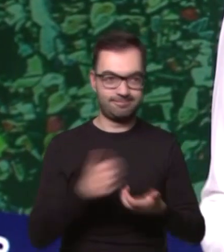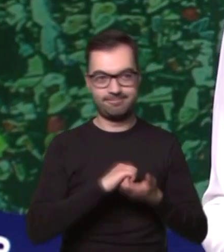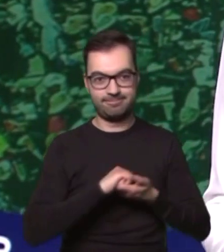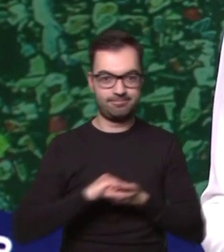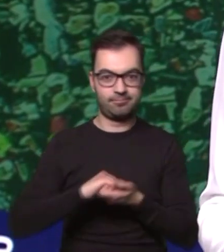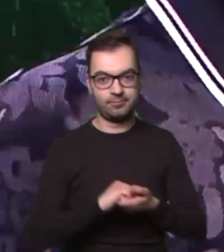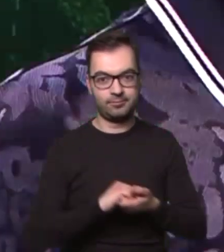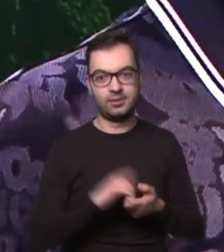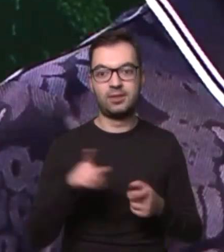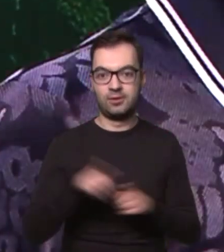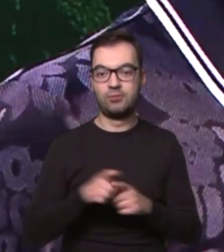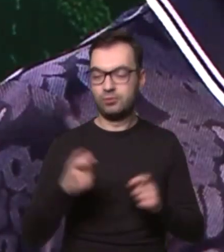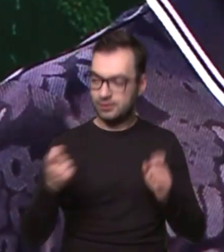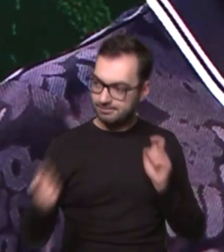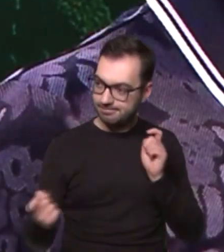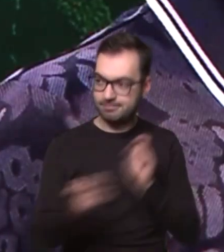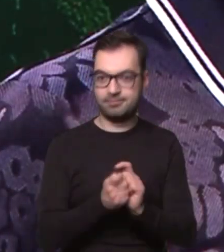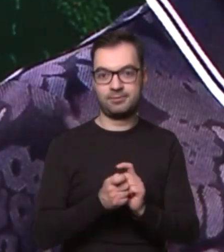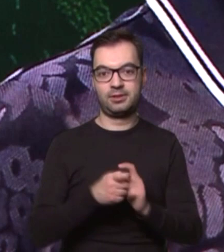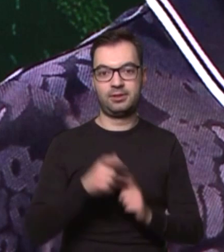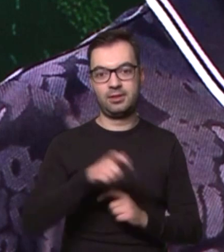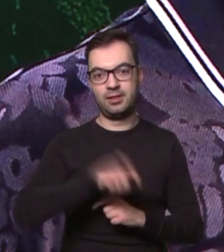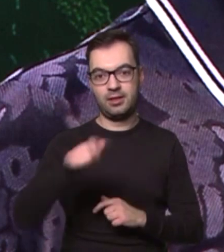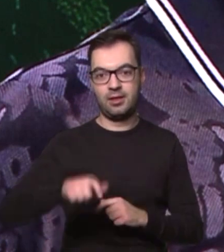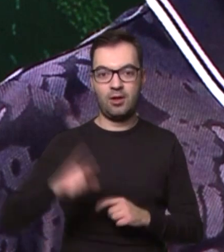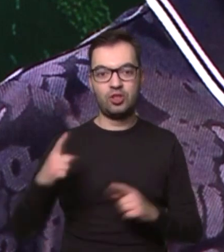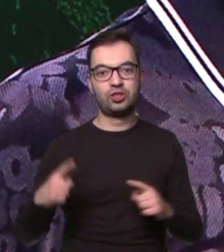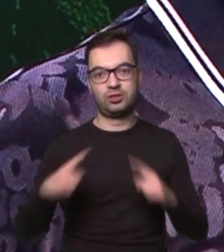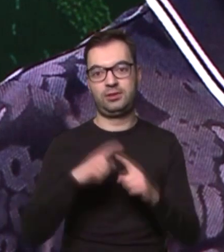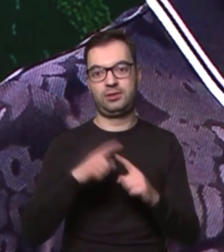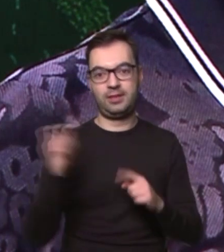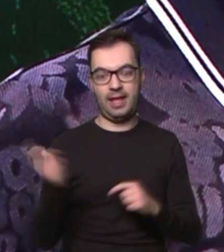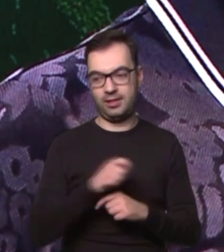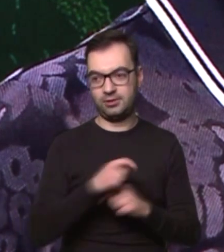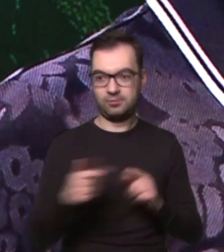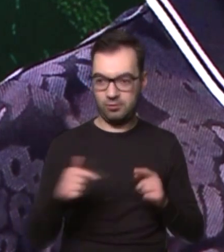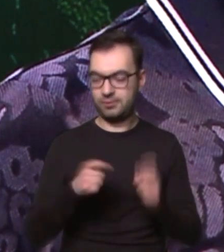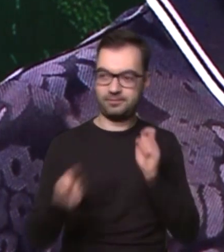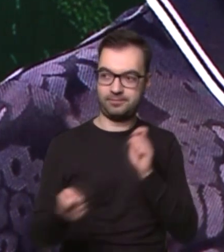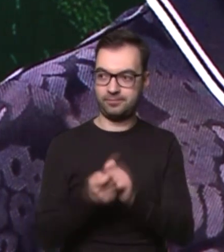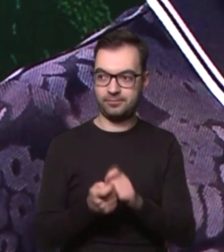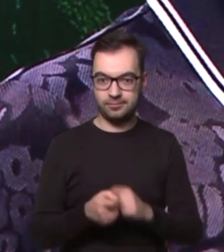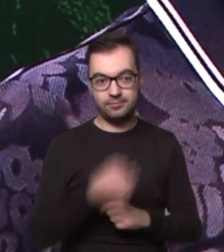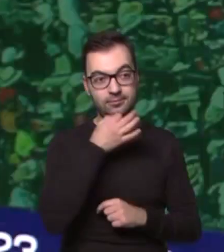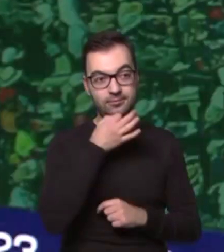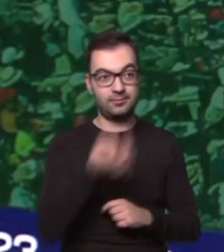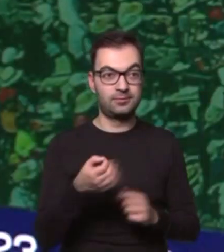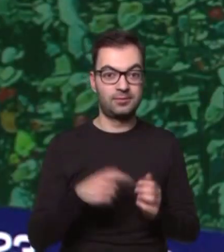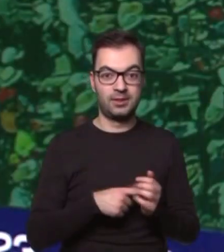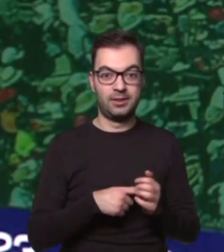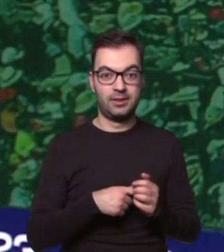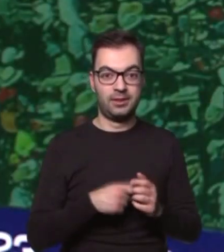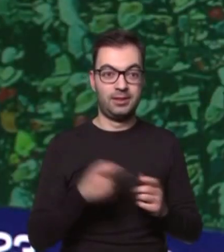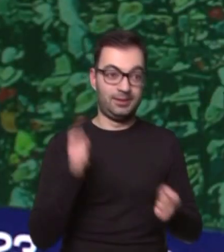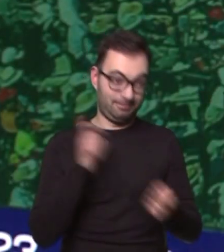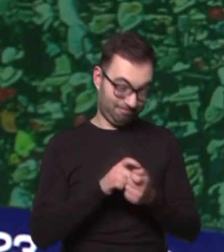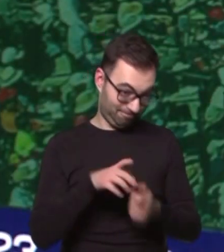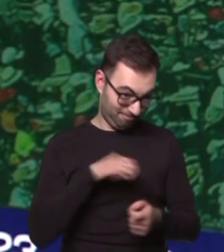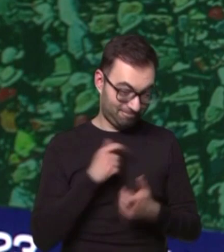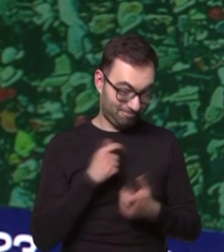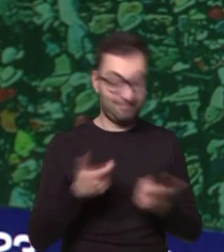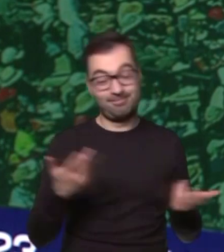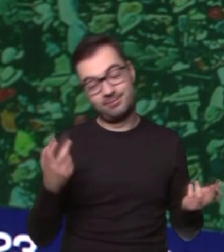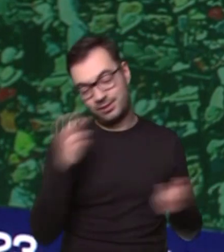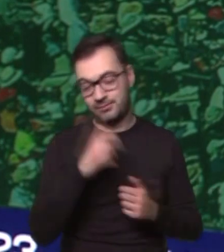na wyraźne głosy dokładnie tych tenisistów z czołówki. Myślę, żeby to też pomogło. Pytanie, czy na taki protest i bojkot ich stać. Agata